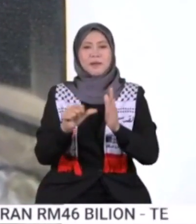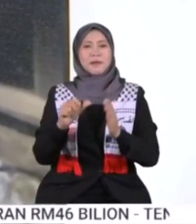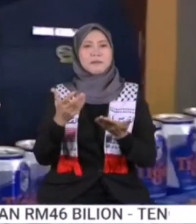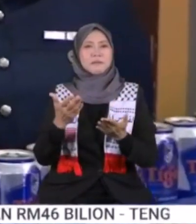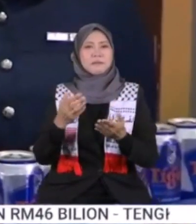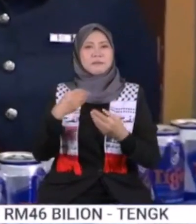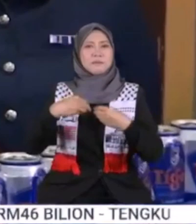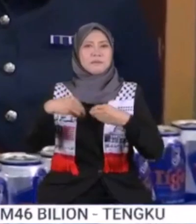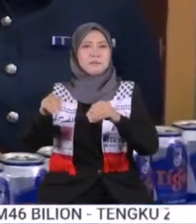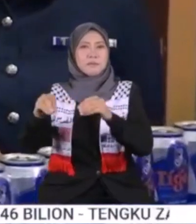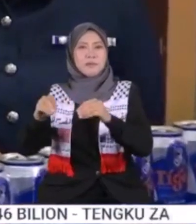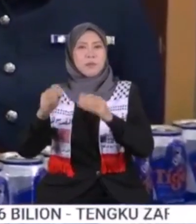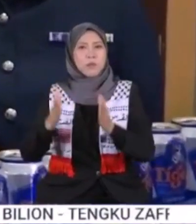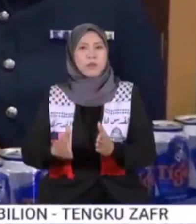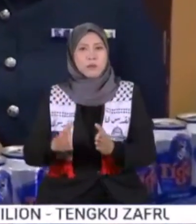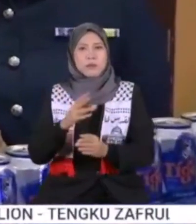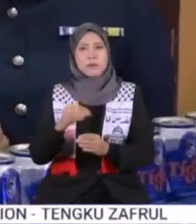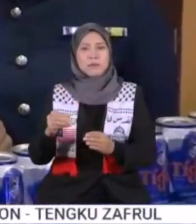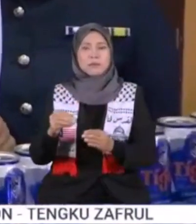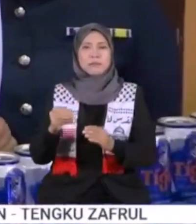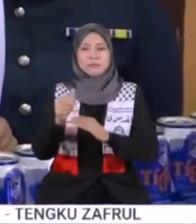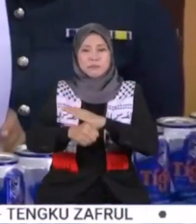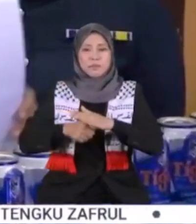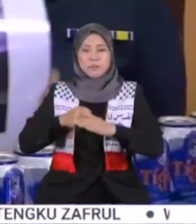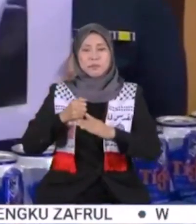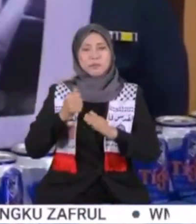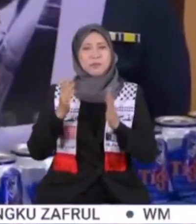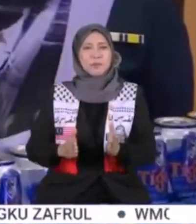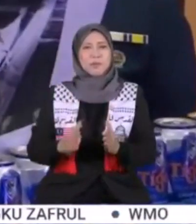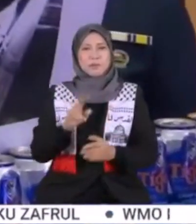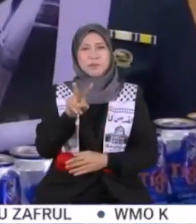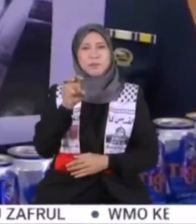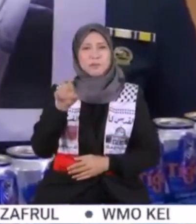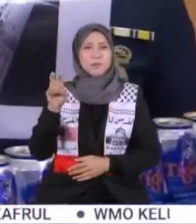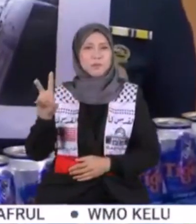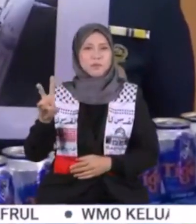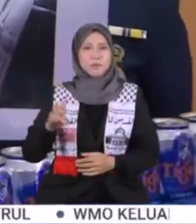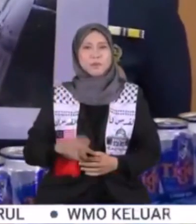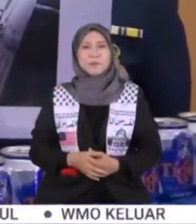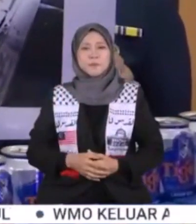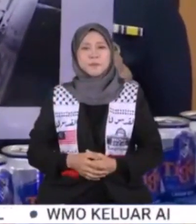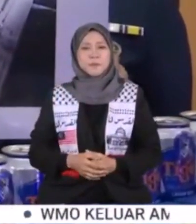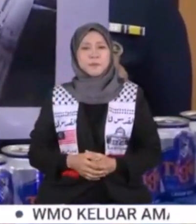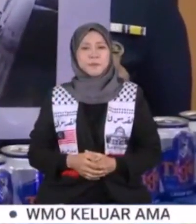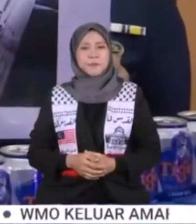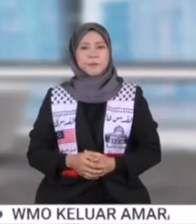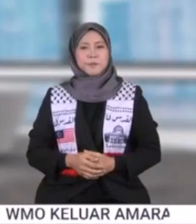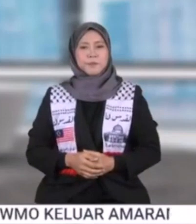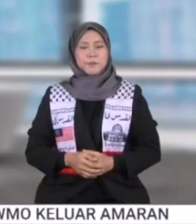Anti Pemerdagangan Orang dan Anti Penyeludupan Migran Atip SOM 2007.